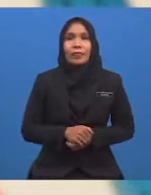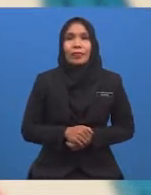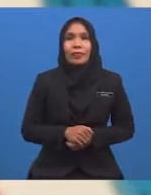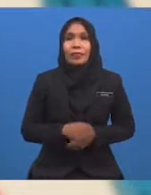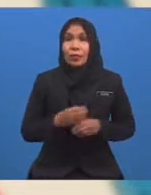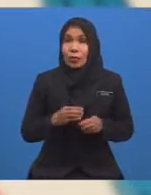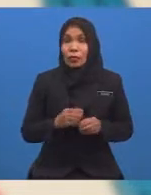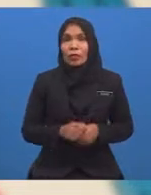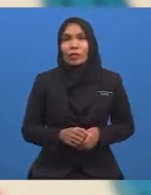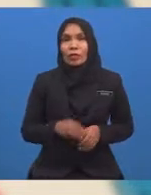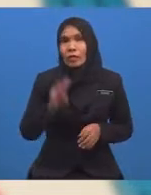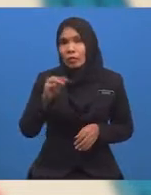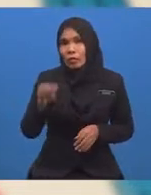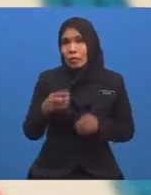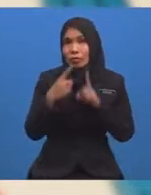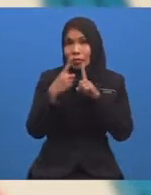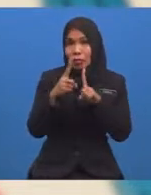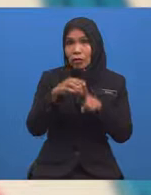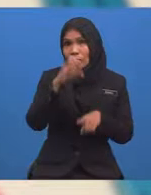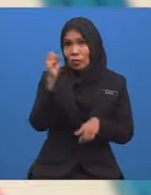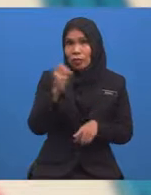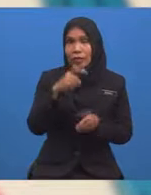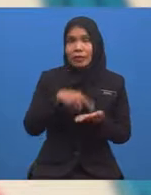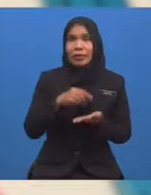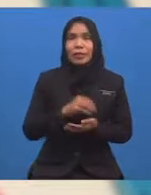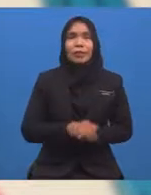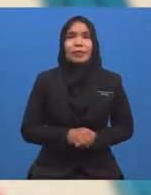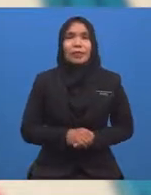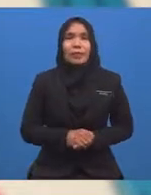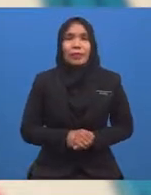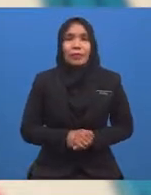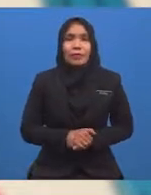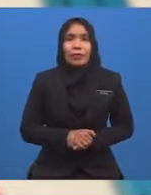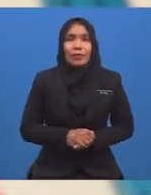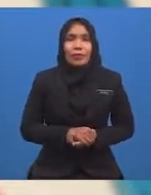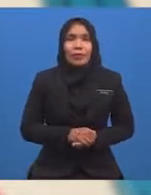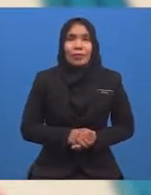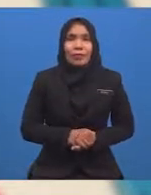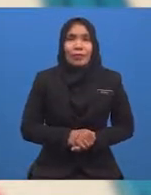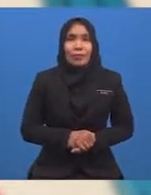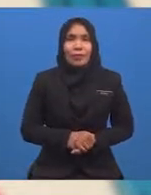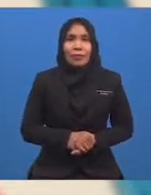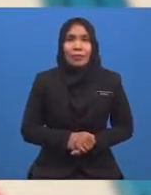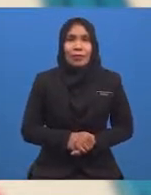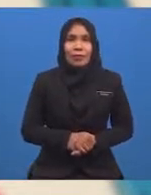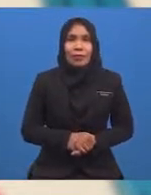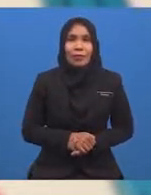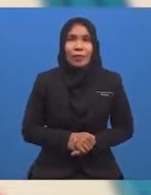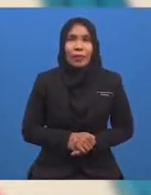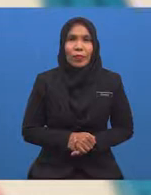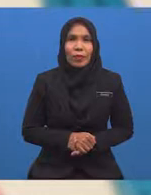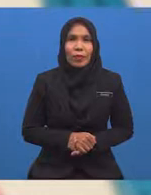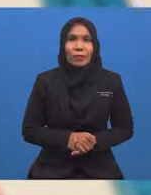Lina adalah dua keping soal lainnya berbunyi seperti